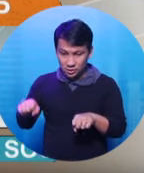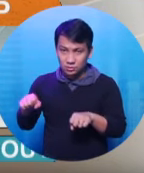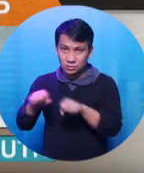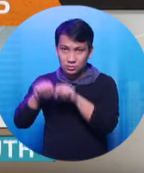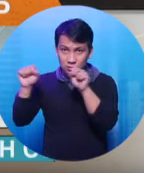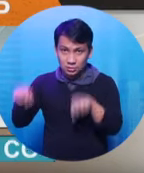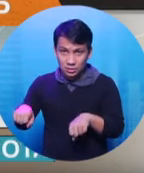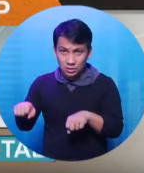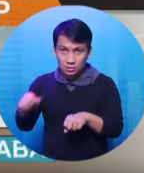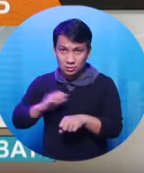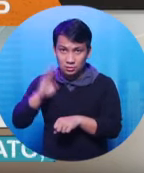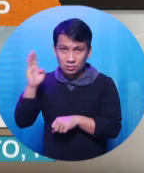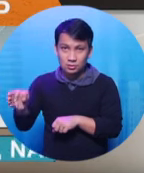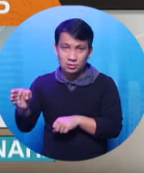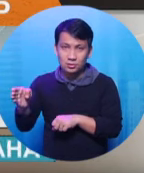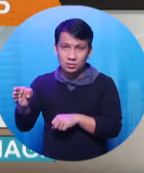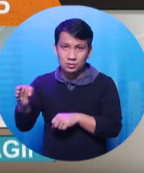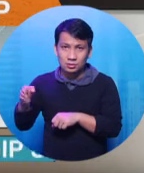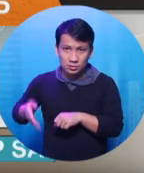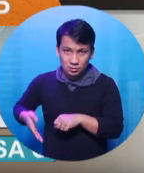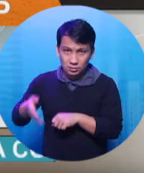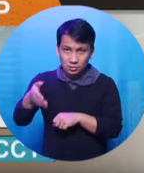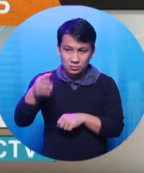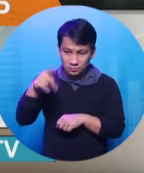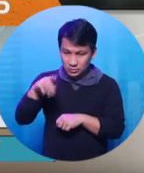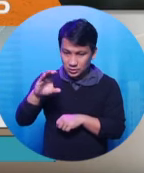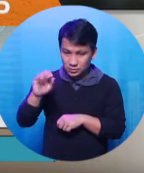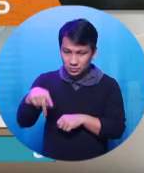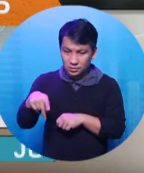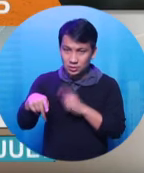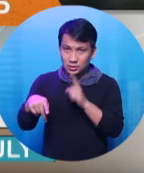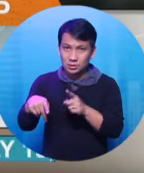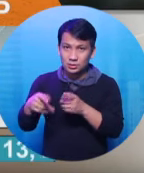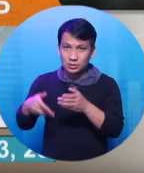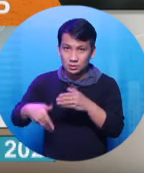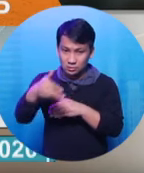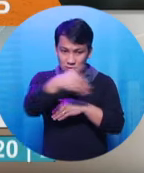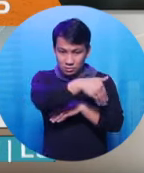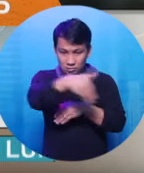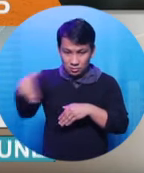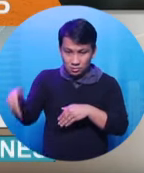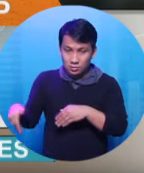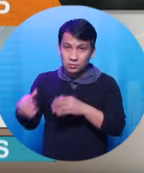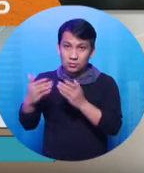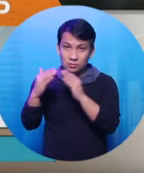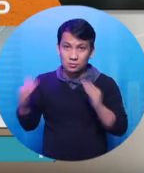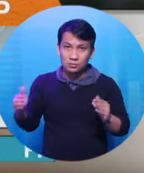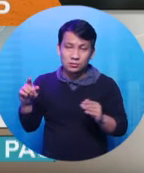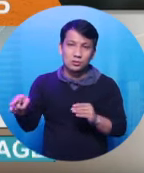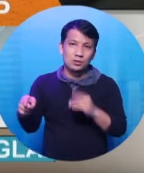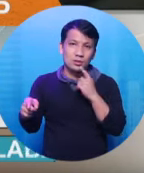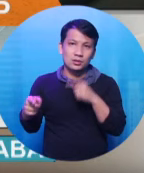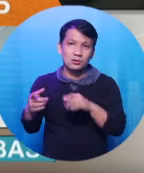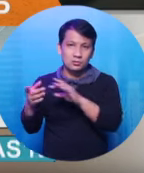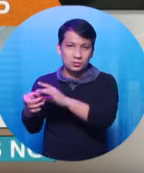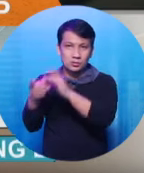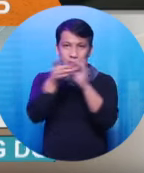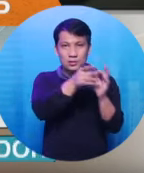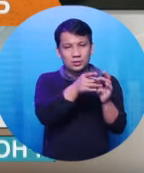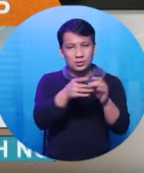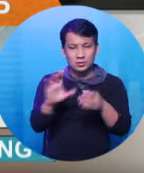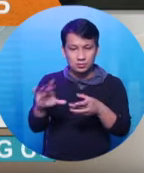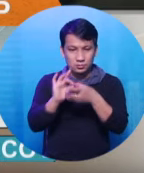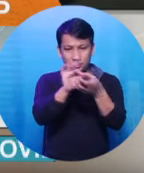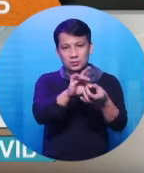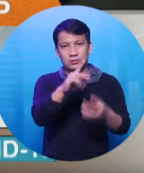po, dahil not within the boundary po ng PCP yung lugar kung saan po nakatira itong suspect, ikino-ordinate naman po sila